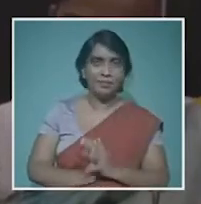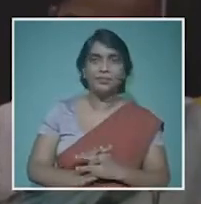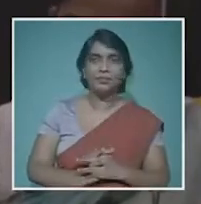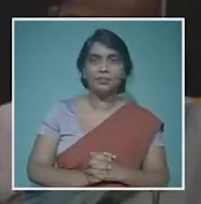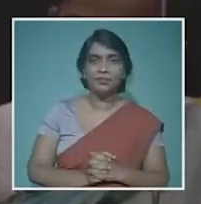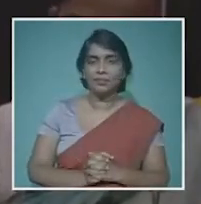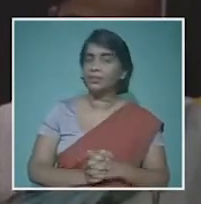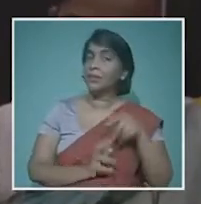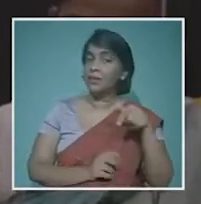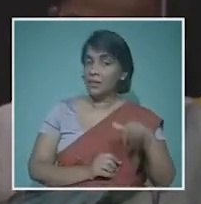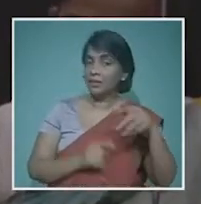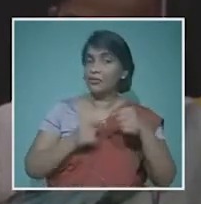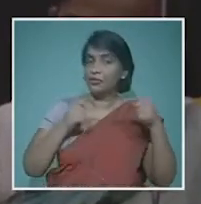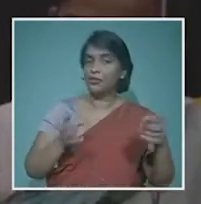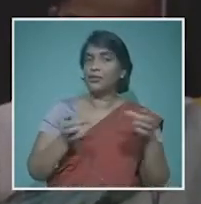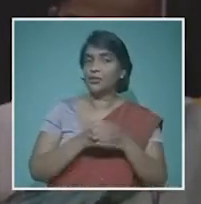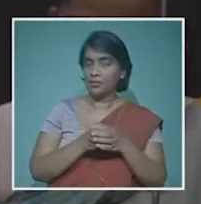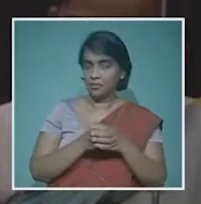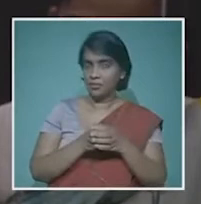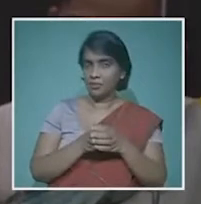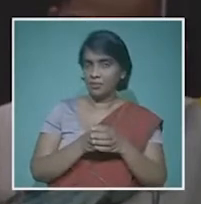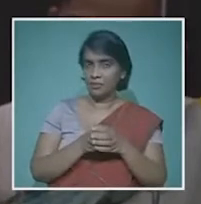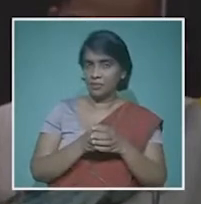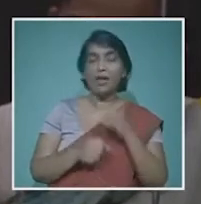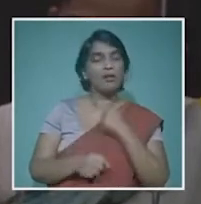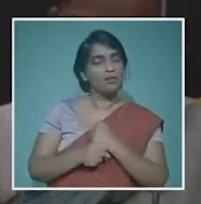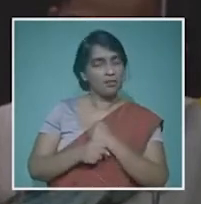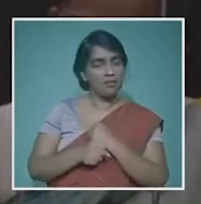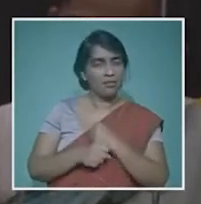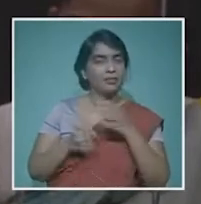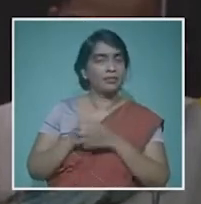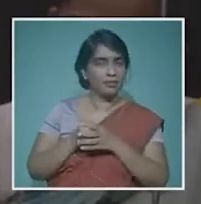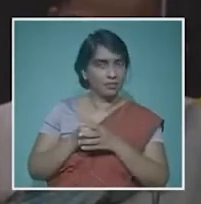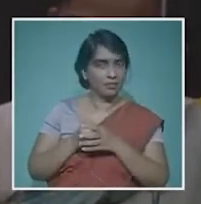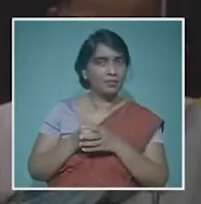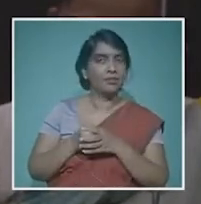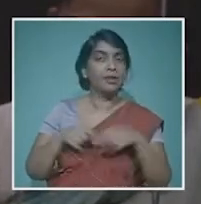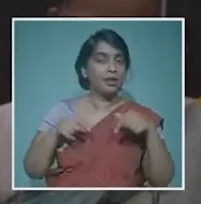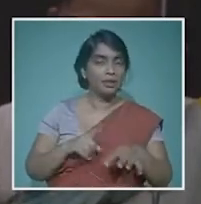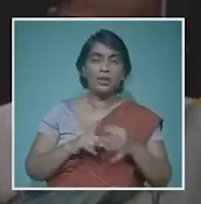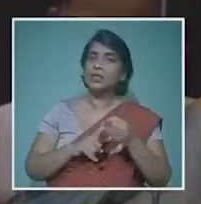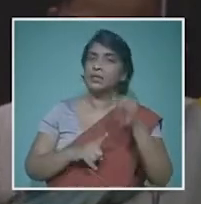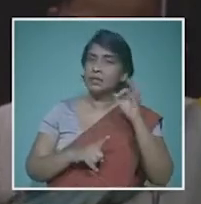අද ඉන්න විරුද්ධ පක්ෂයයි අද ඉන්න ආණ්ඩු පක්ෂයයි අද ඉන්න ජනාධිපතිතුමයි අද ඉන්න විරුද්ධ